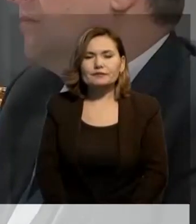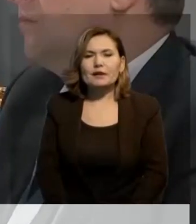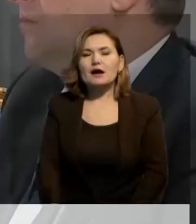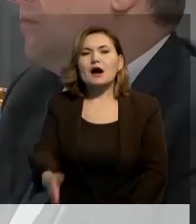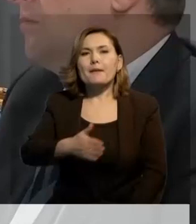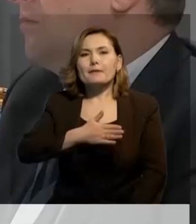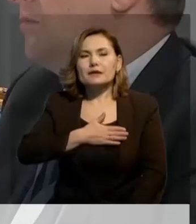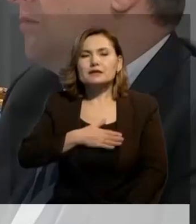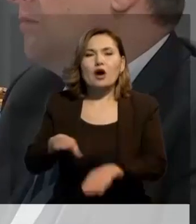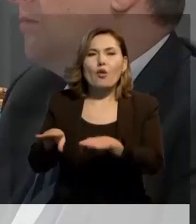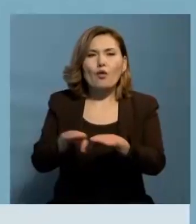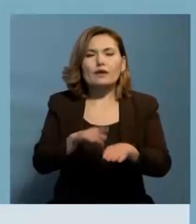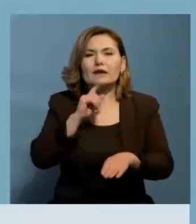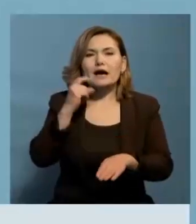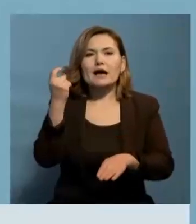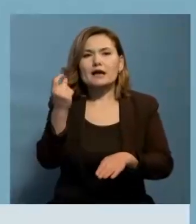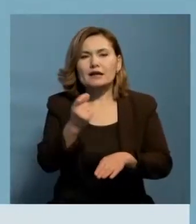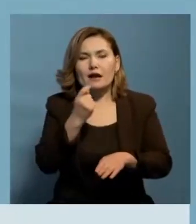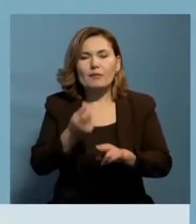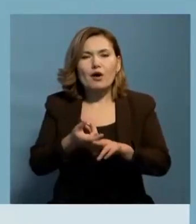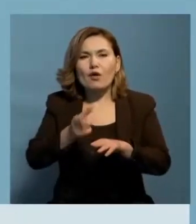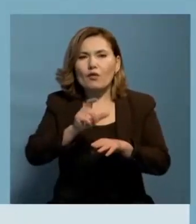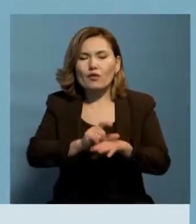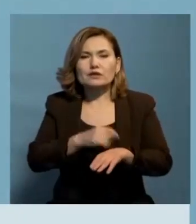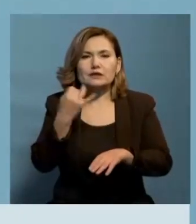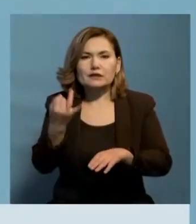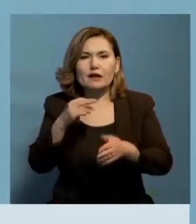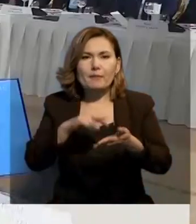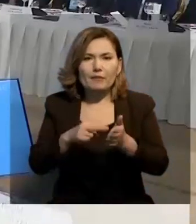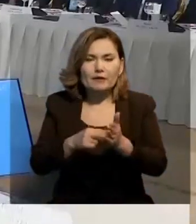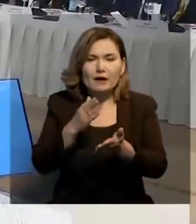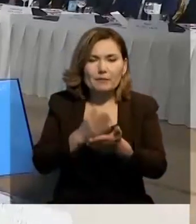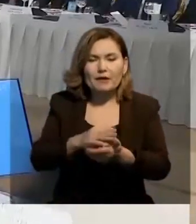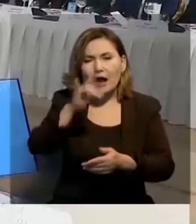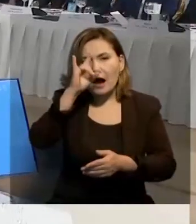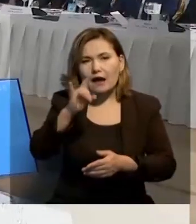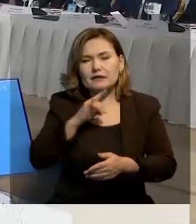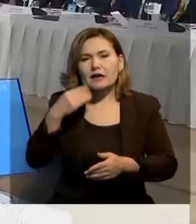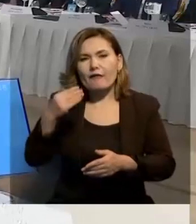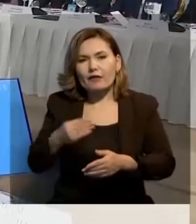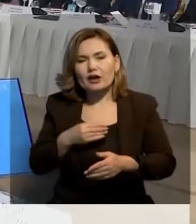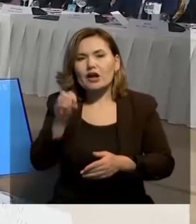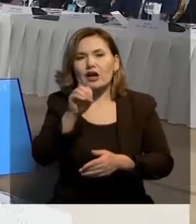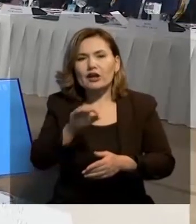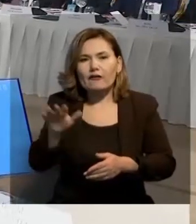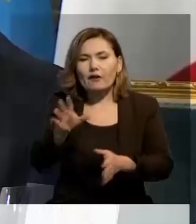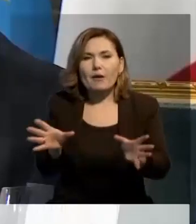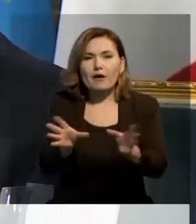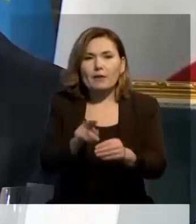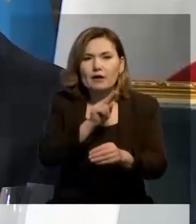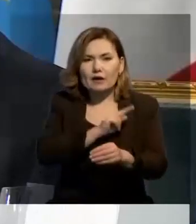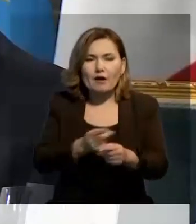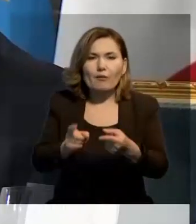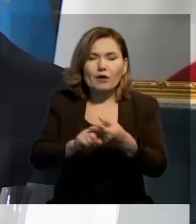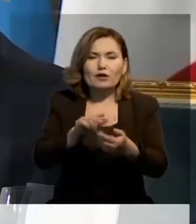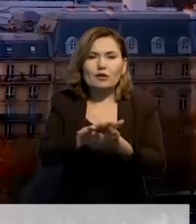Біз ортақ экономикалық және саяси мүдделерімізді одан әрі ілгерілету үшін Франциямен және жалпы Еуропамен арадағы қарым-қатынасты